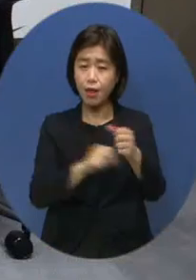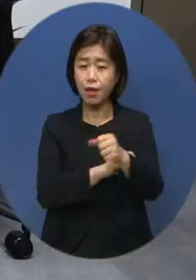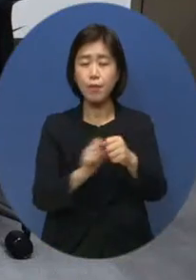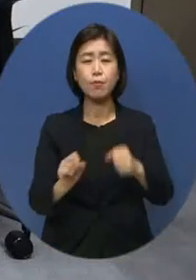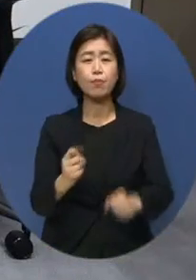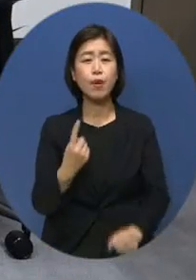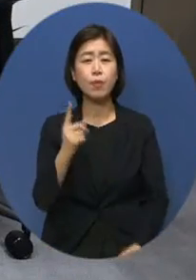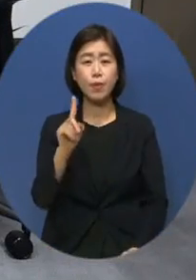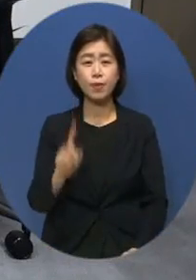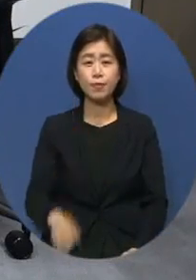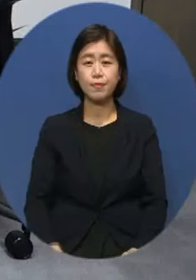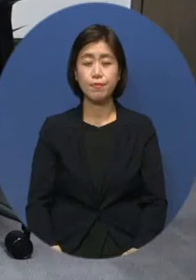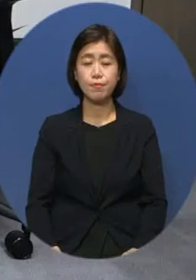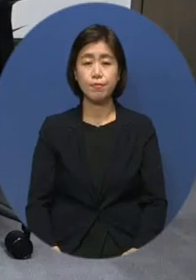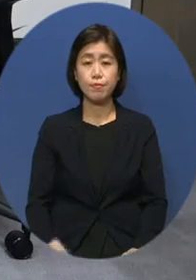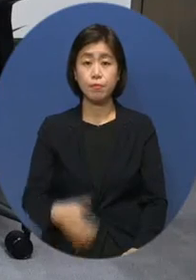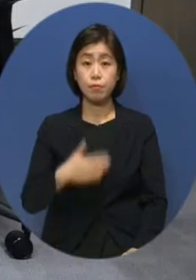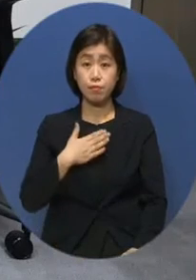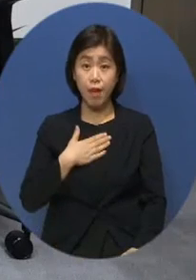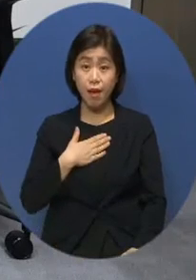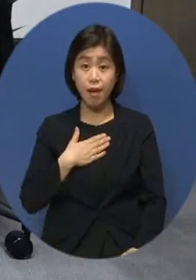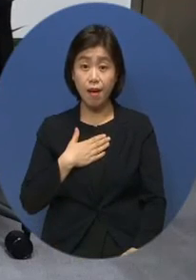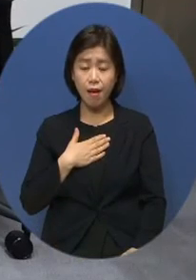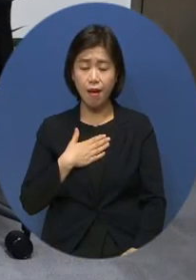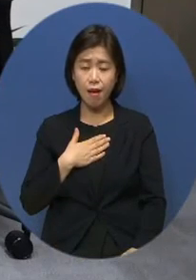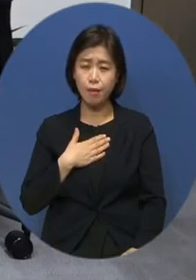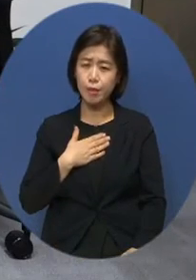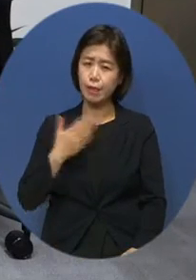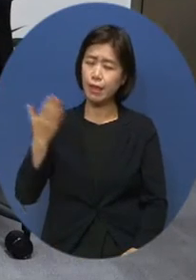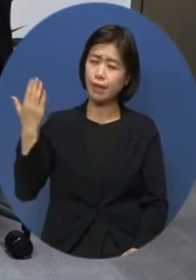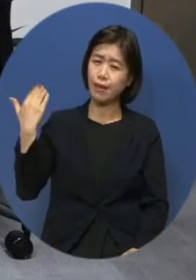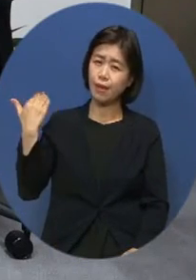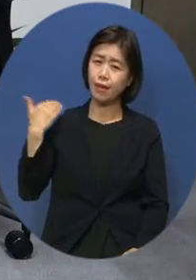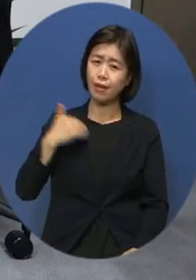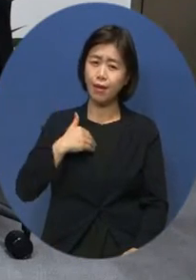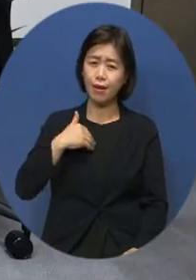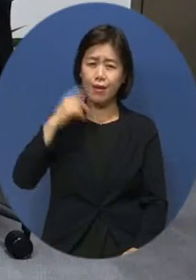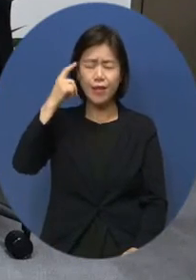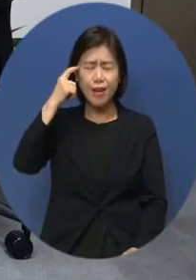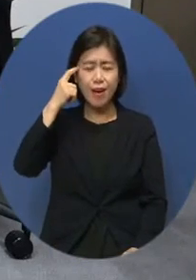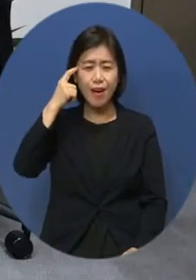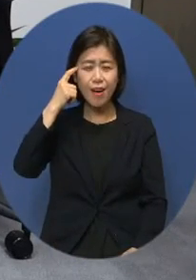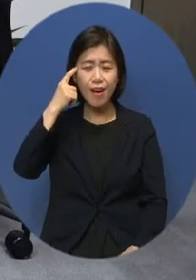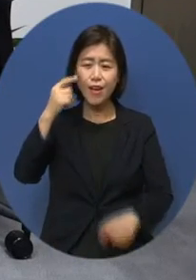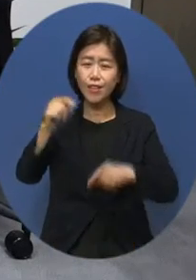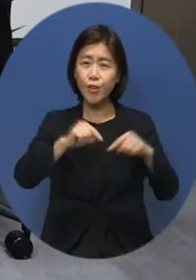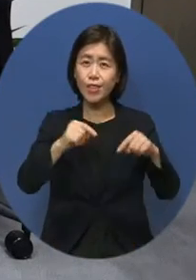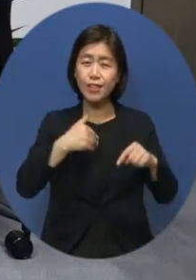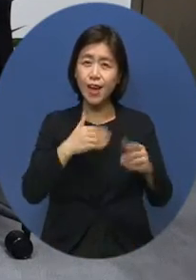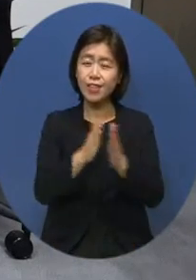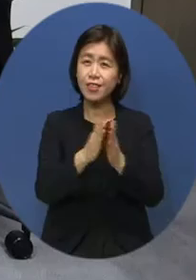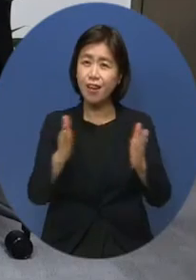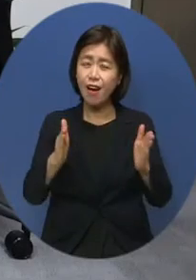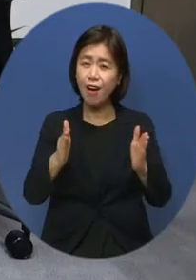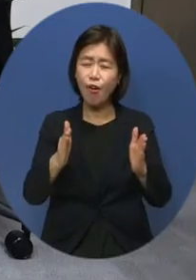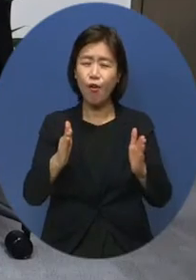네. 저도 참 제가 정치 얘기를 걷게 될 거라고 그 복지TV에 출연했었던 두